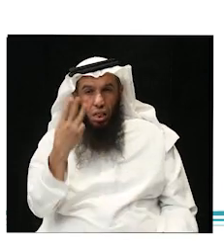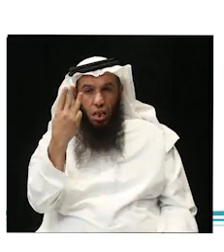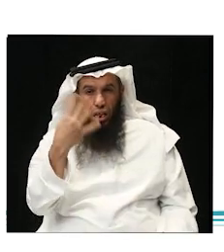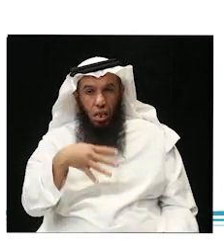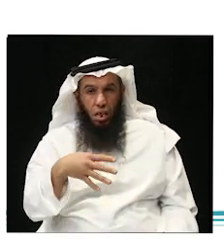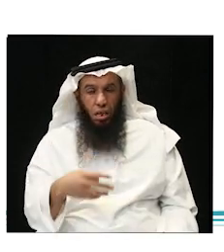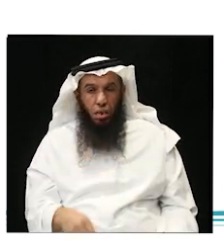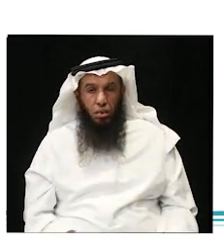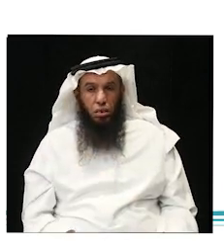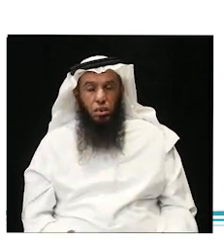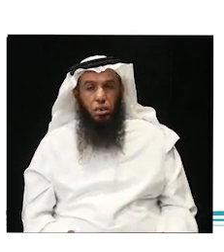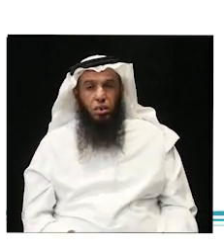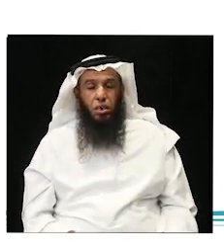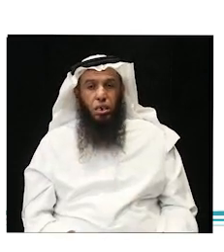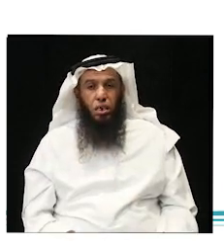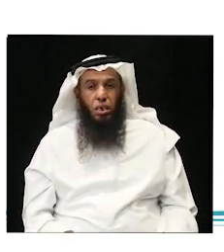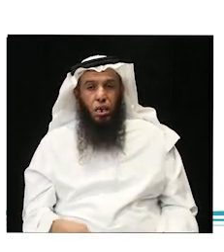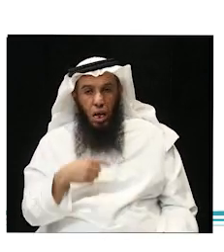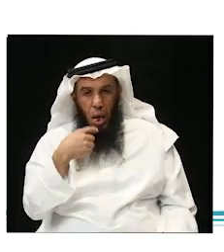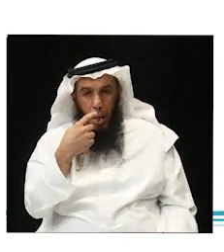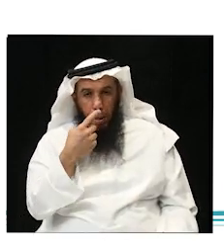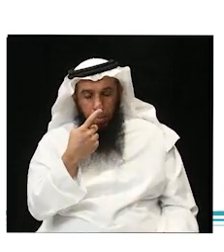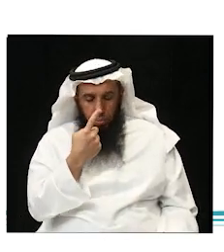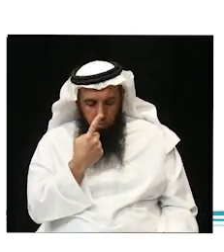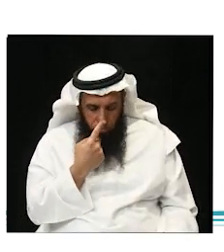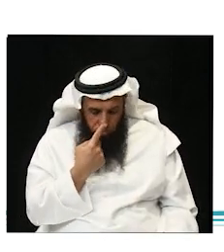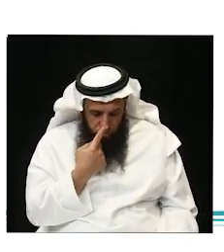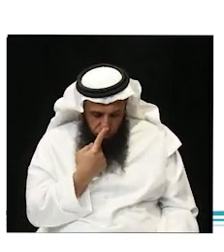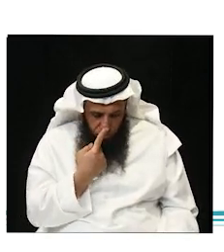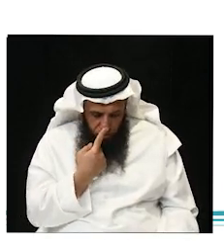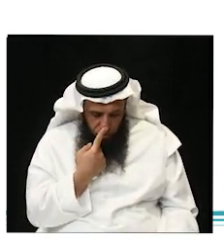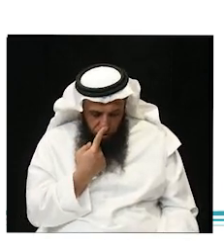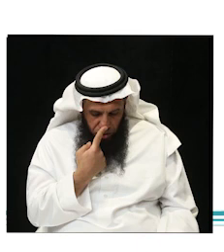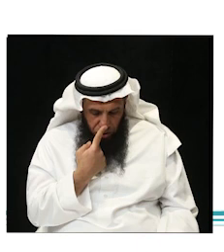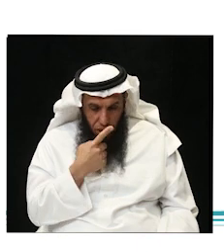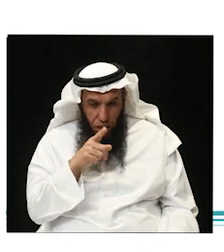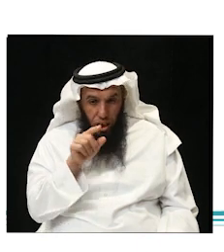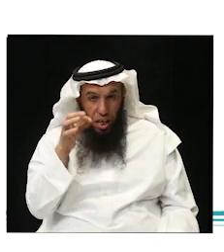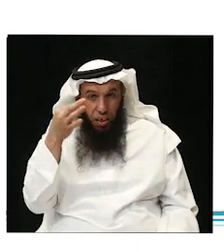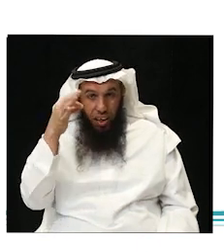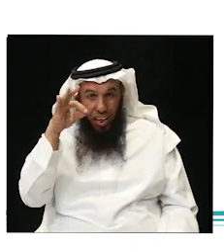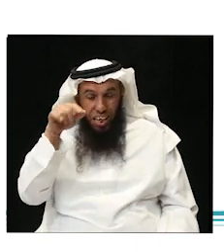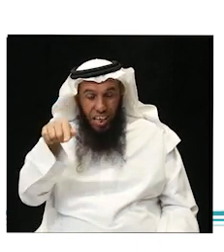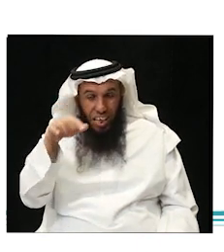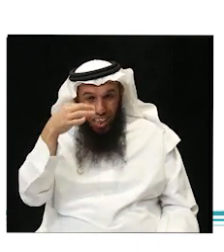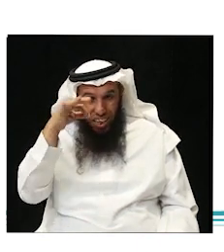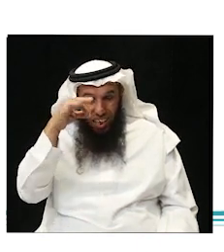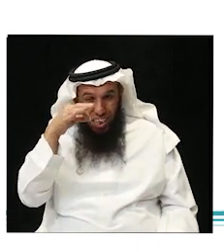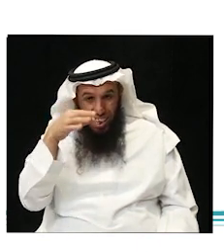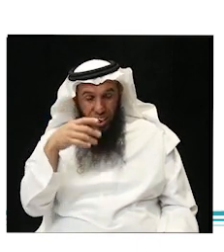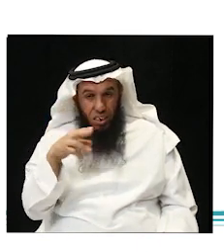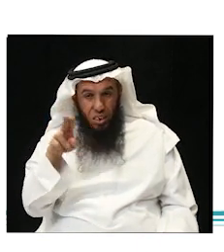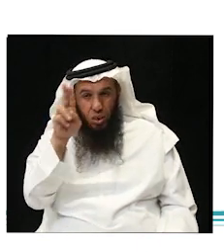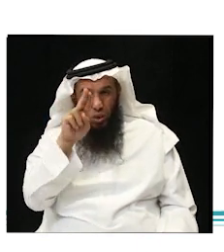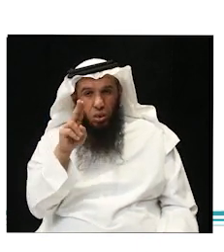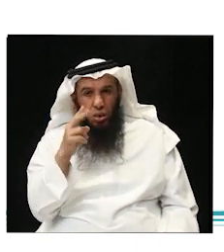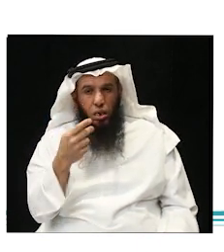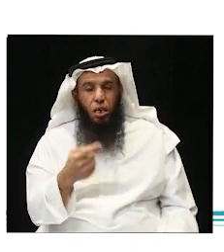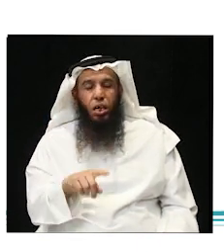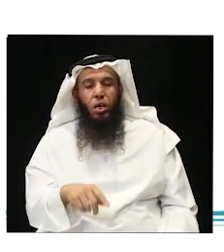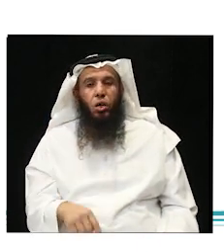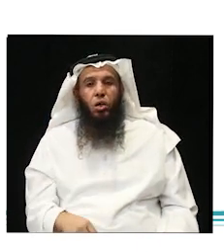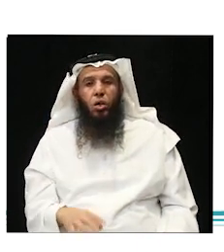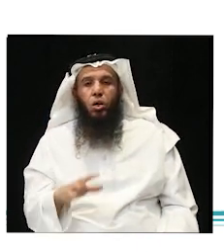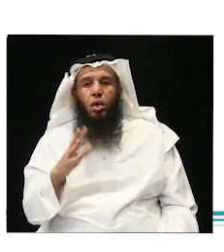الورقة سؤالها سيكون بالطريقة التالية: ما أركان العبادة؟ ما أركان العبادة؟ هو الآن وضعها